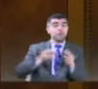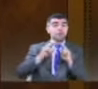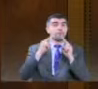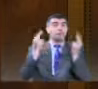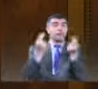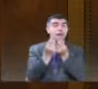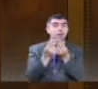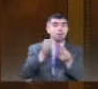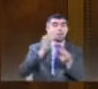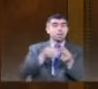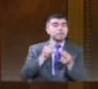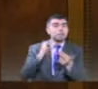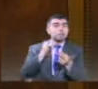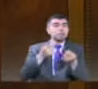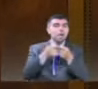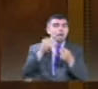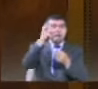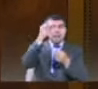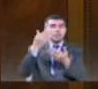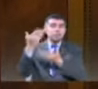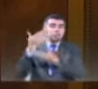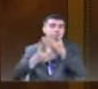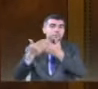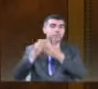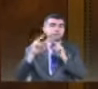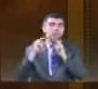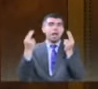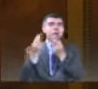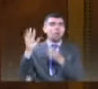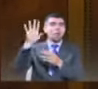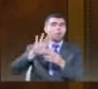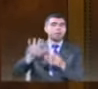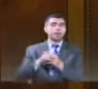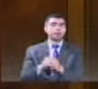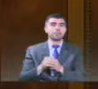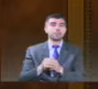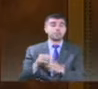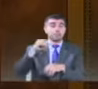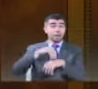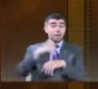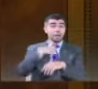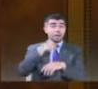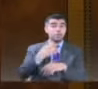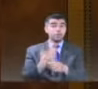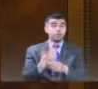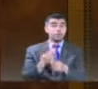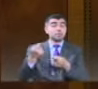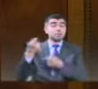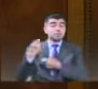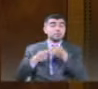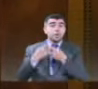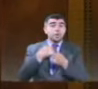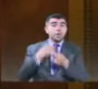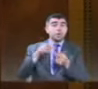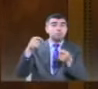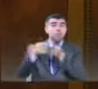تحظى بأهمية كبيرة في السياسة الخارجية للمملكة المغربية. وهنا نؤكد على العلاقات الاستراتيجية مع بعض